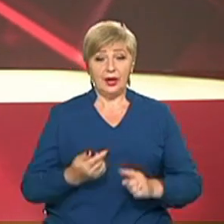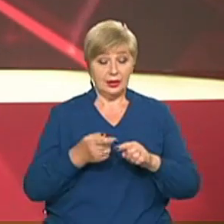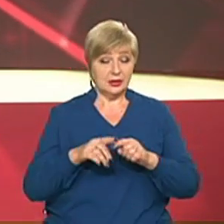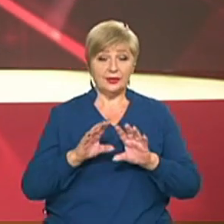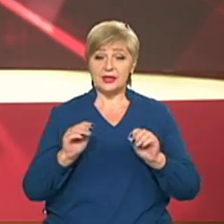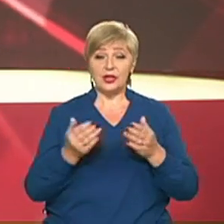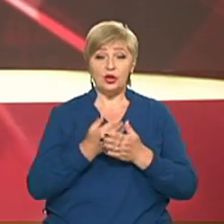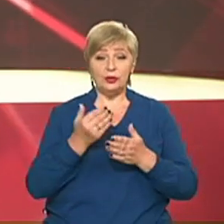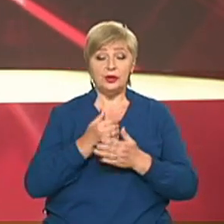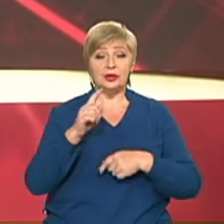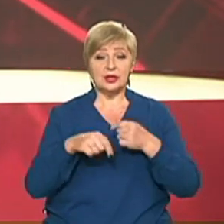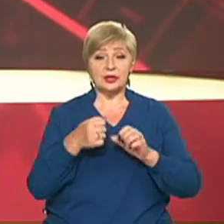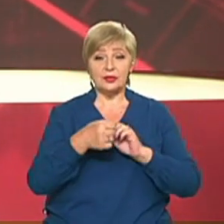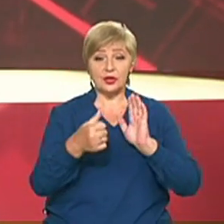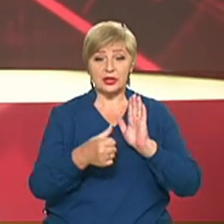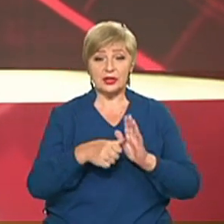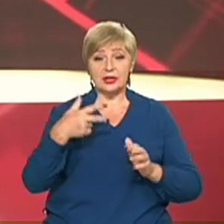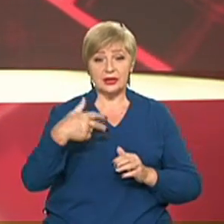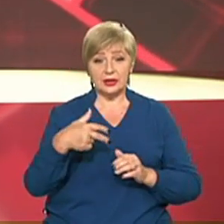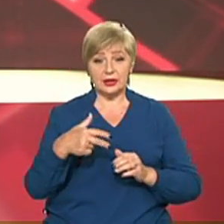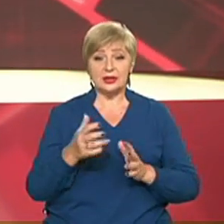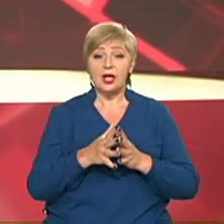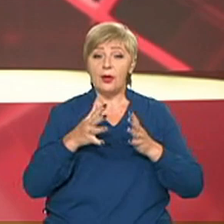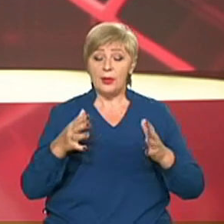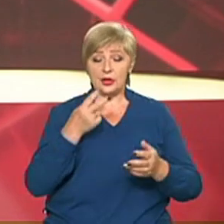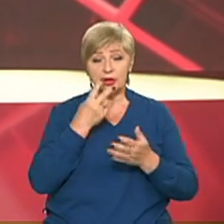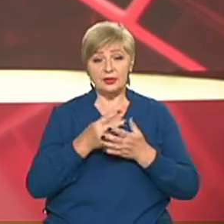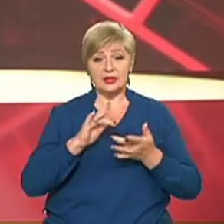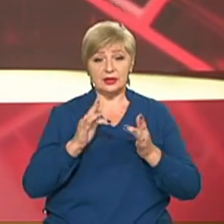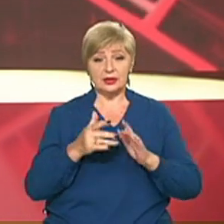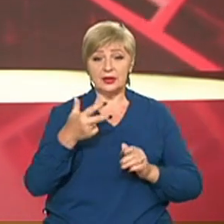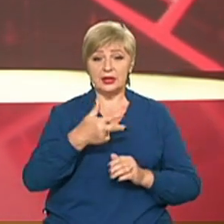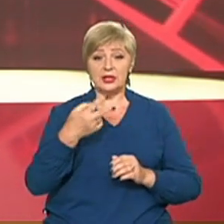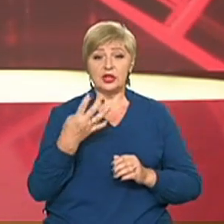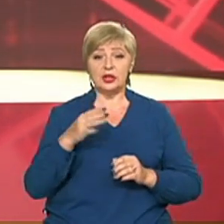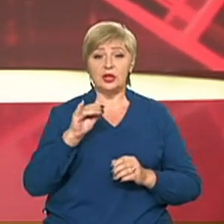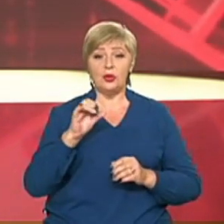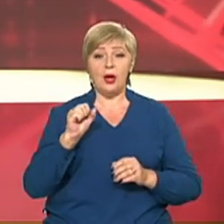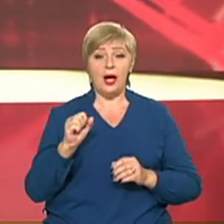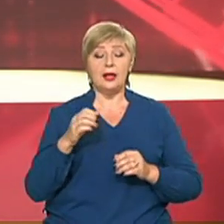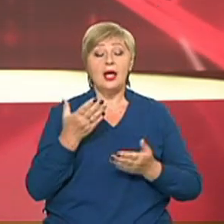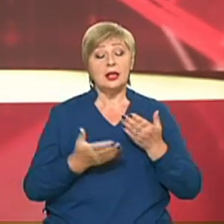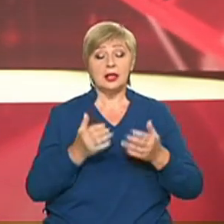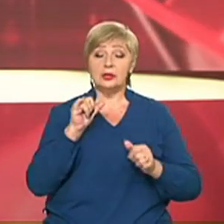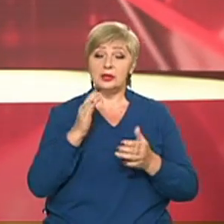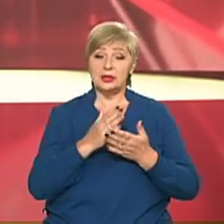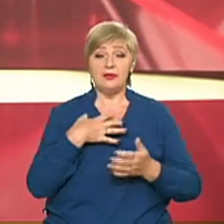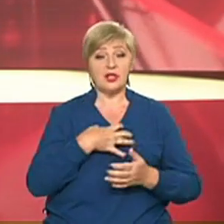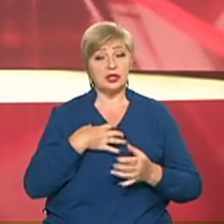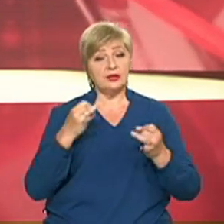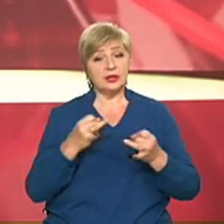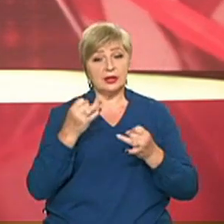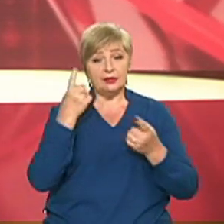Це всі новини у випуску. Наступної о 16:30. Більше дивіться на сайті 34UA. Якщо маєте важливу або цікаву